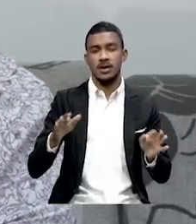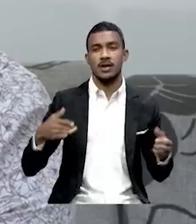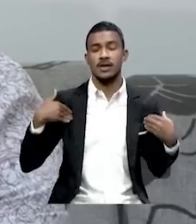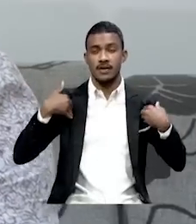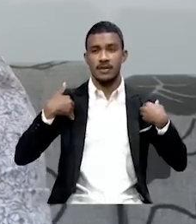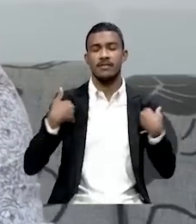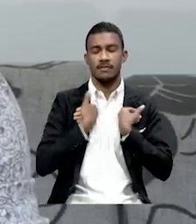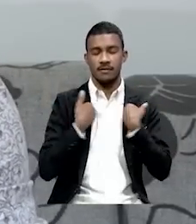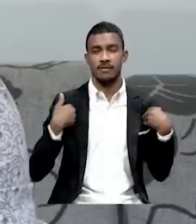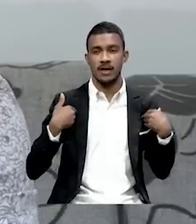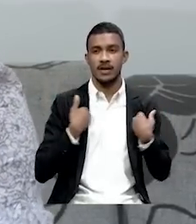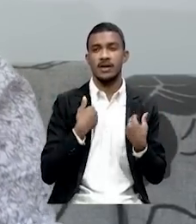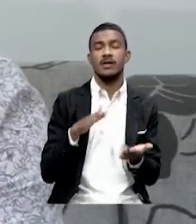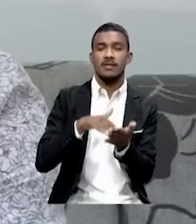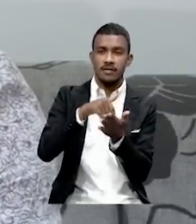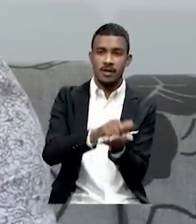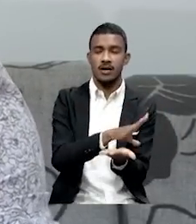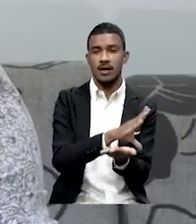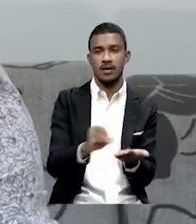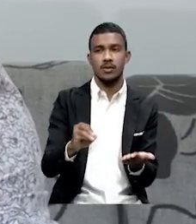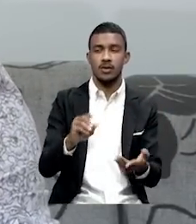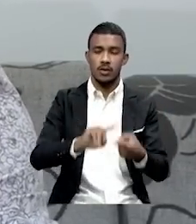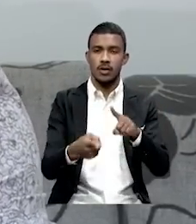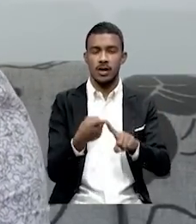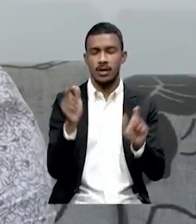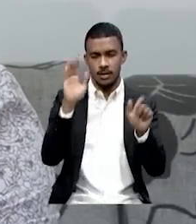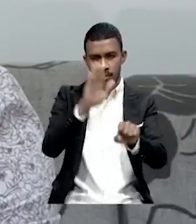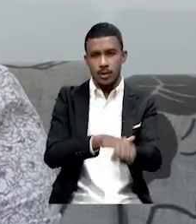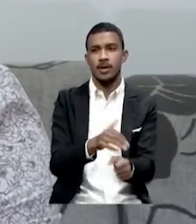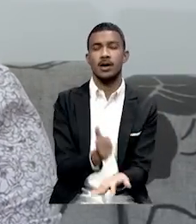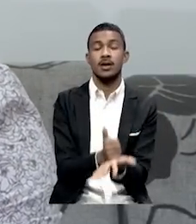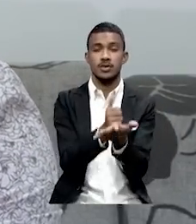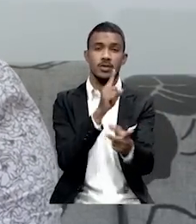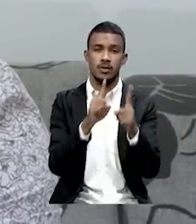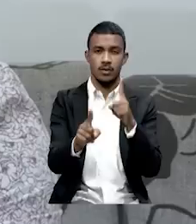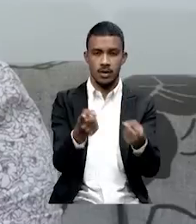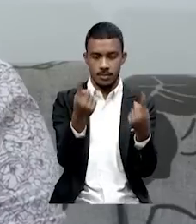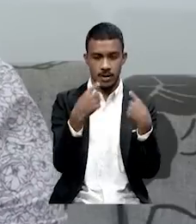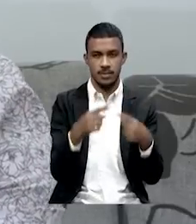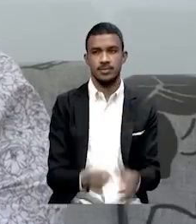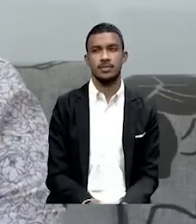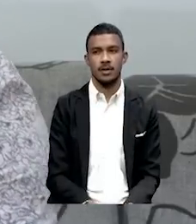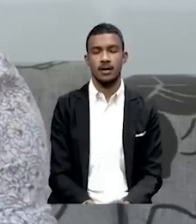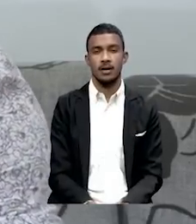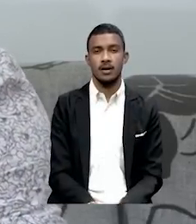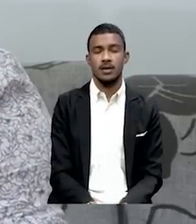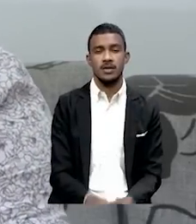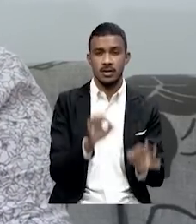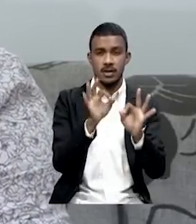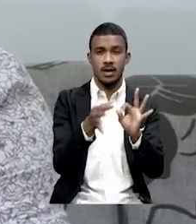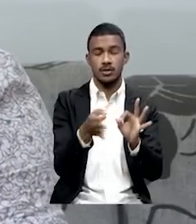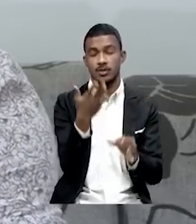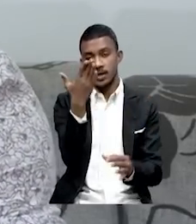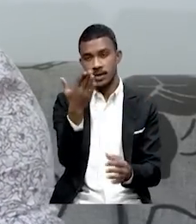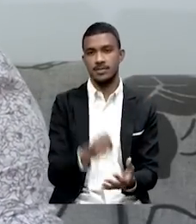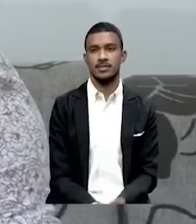neba, ia tene malu bali, teu polo para tu ajuda, mãe, ou explica mãe. Atau terlalu soal ibania. Ya,